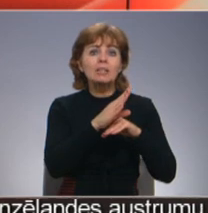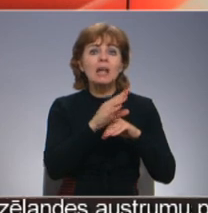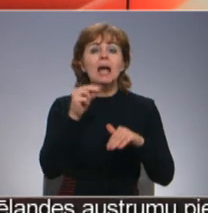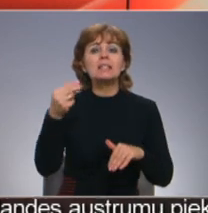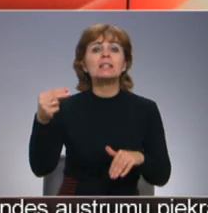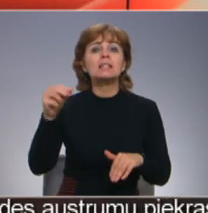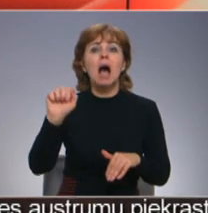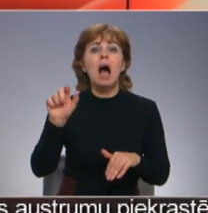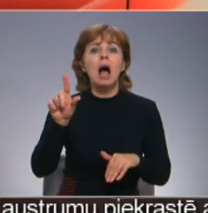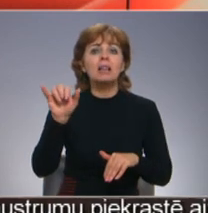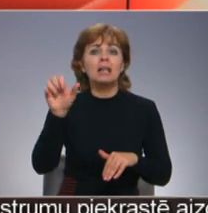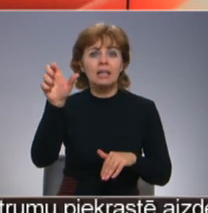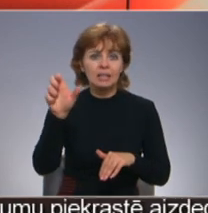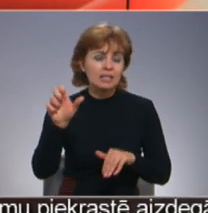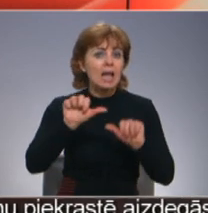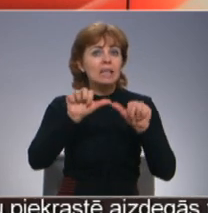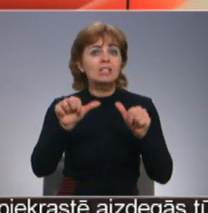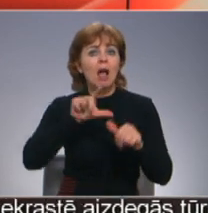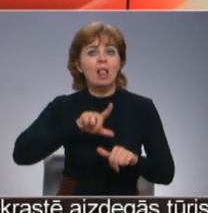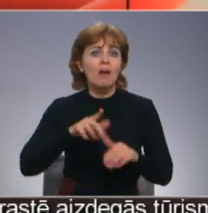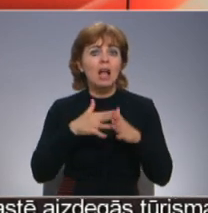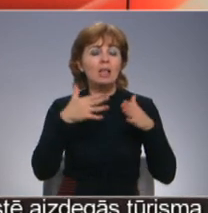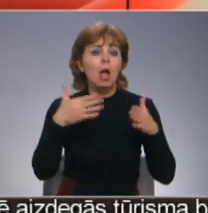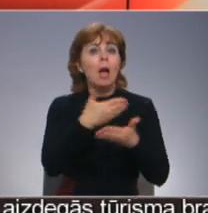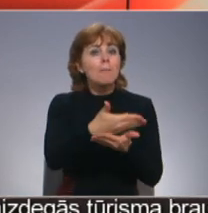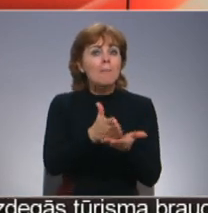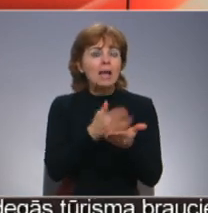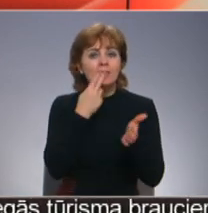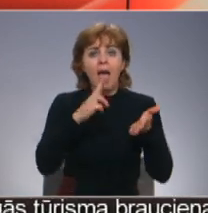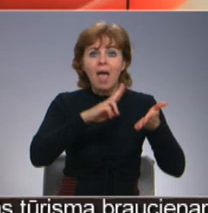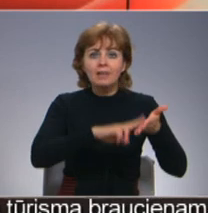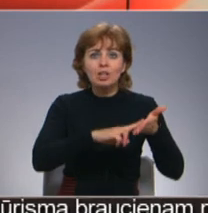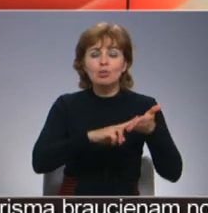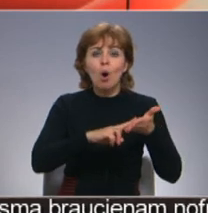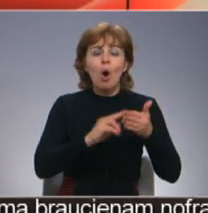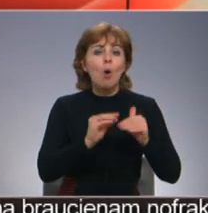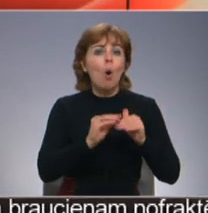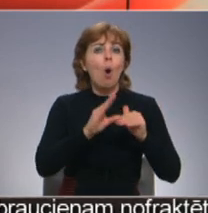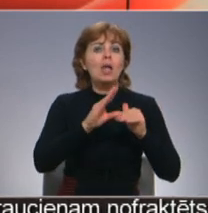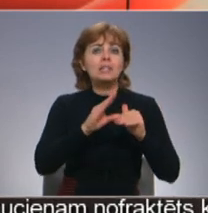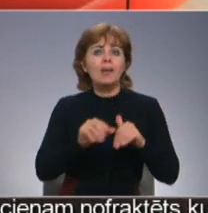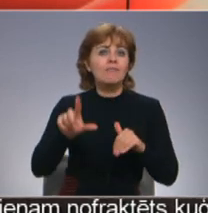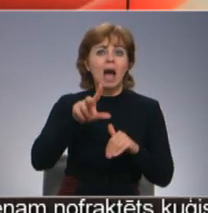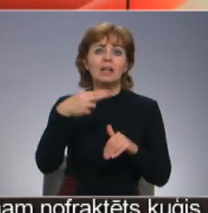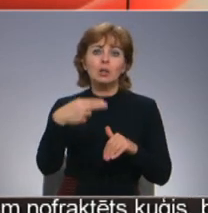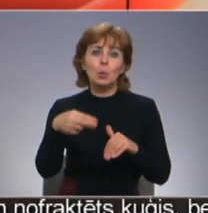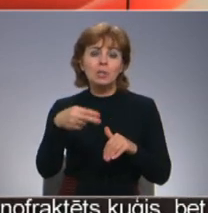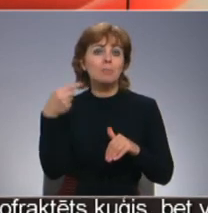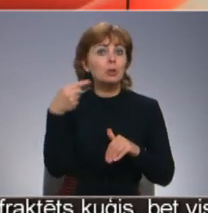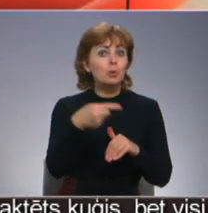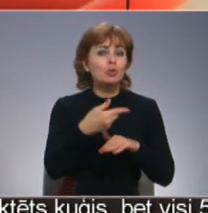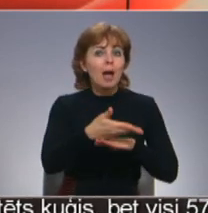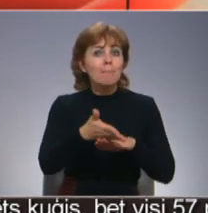kurš izveidojis Latvijā lielāko maizes etiķešu kolekciju. Tajā ir vairāk nekā 20 tūkstoši maizes kukulīšu uzlīmu.